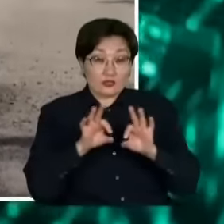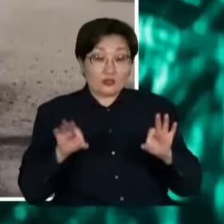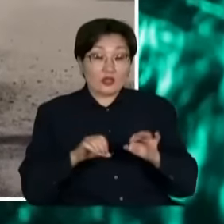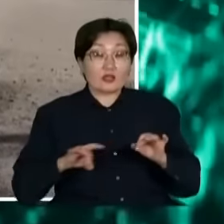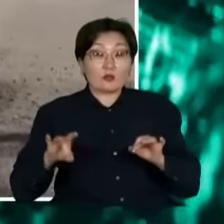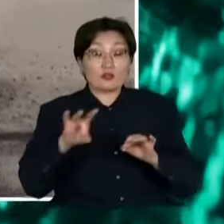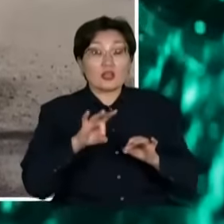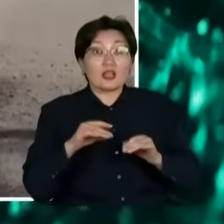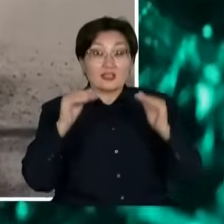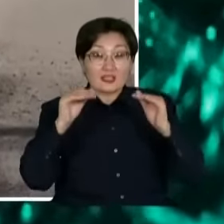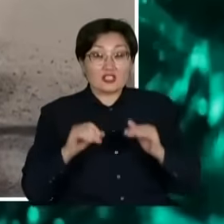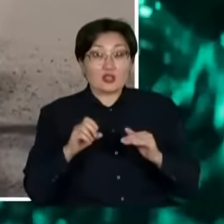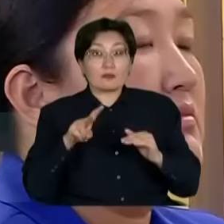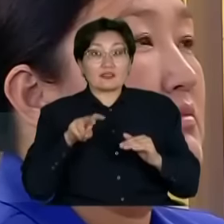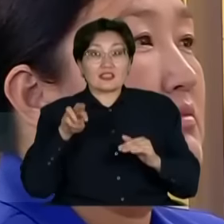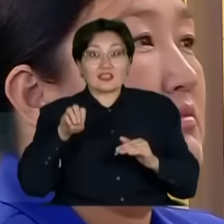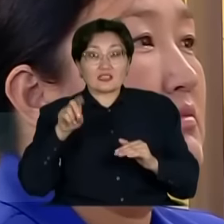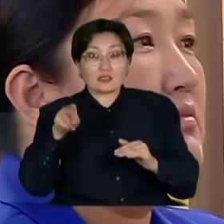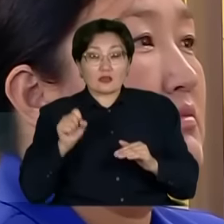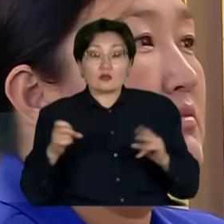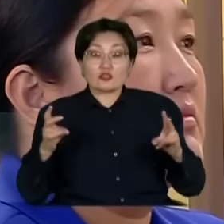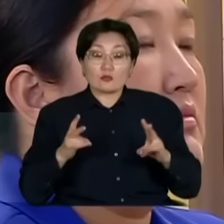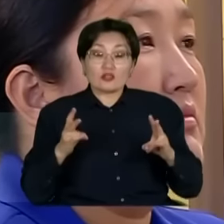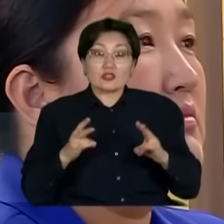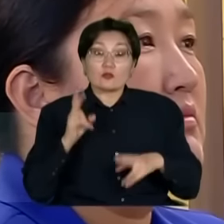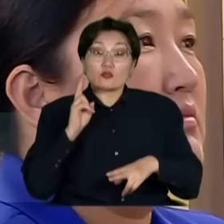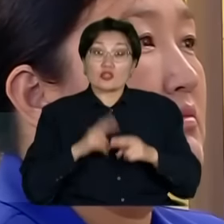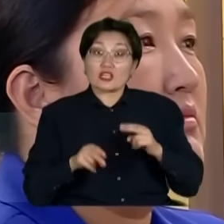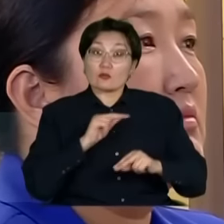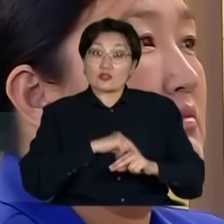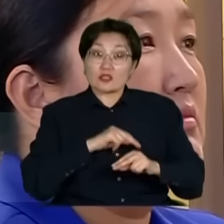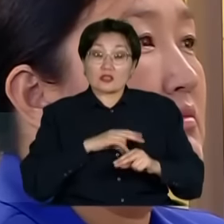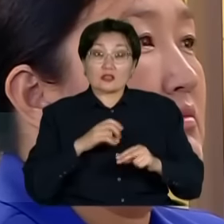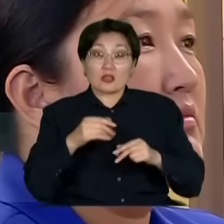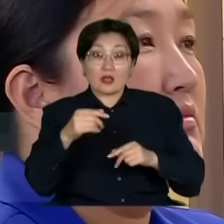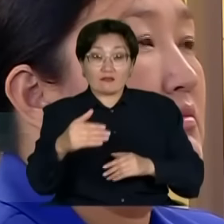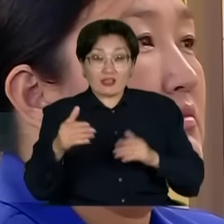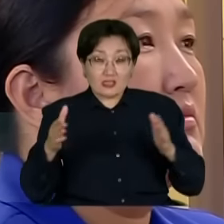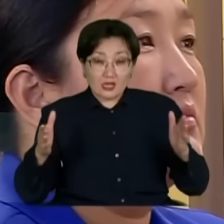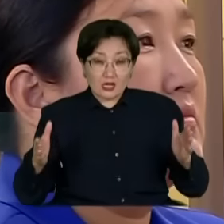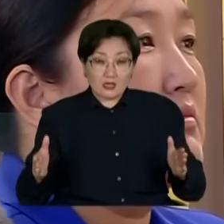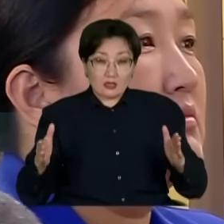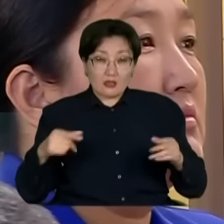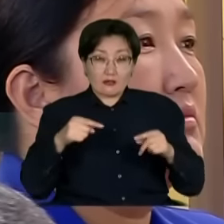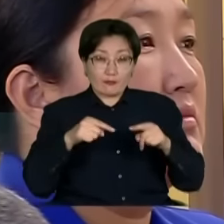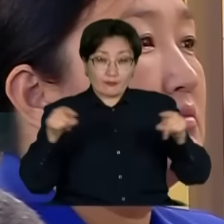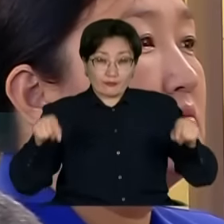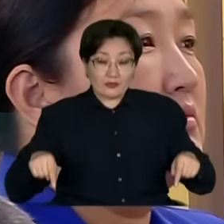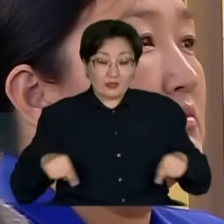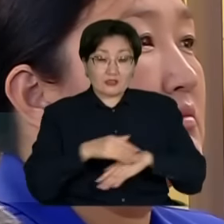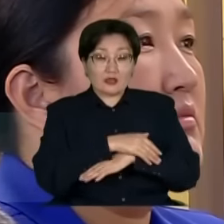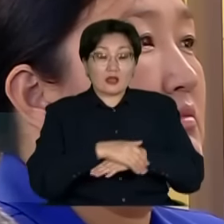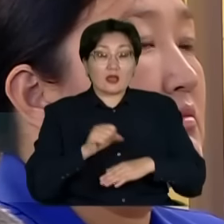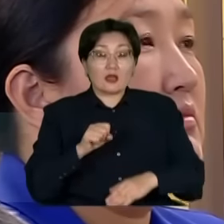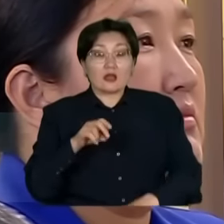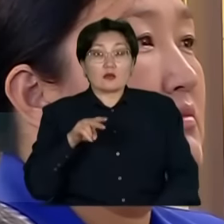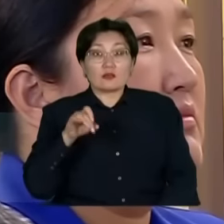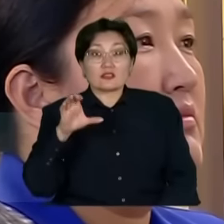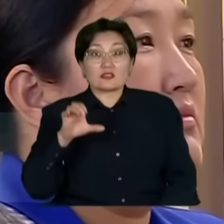микрорайоне Нижняя Пятилетка нужно закончить работы на квадрате улица панасенко